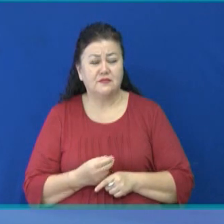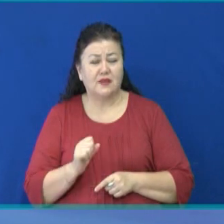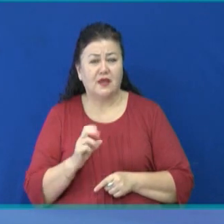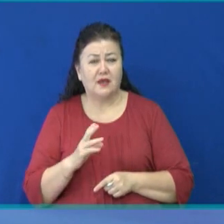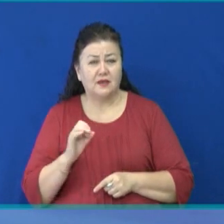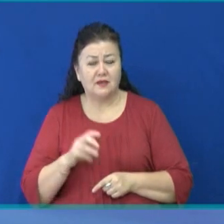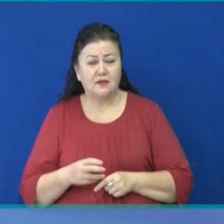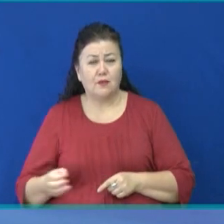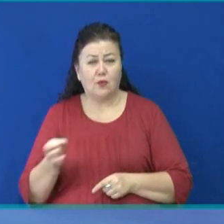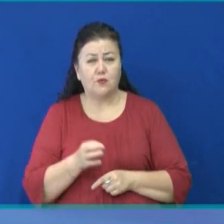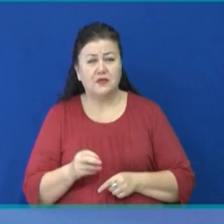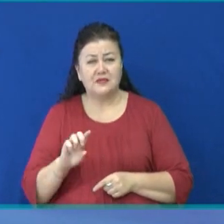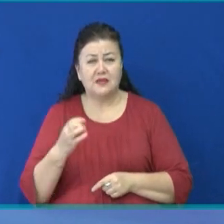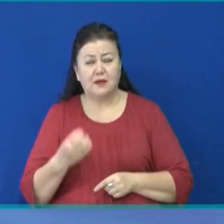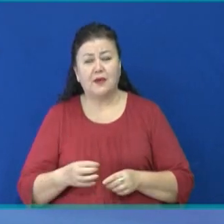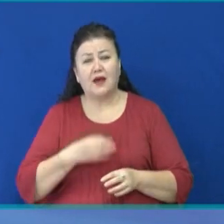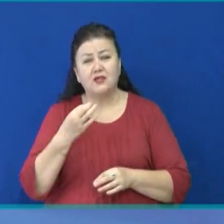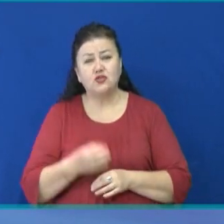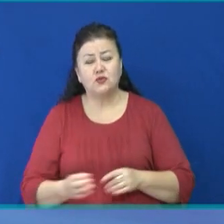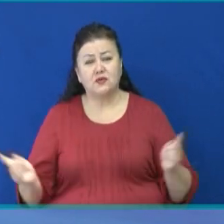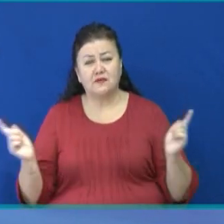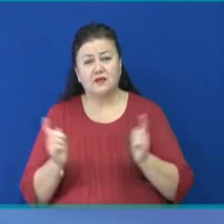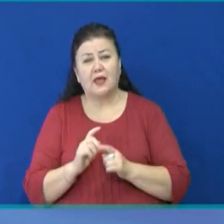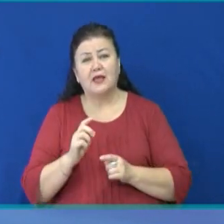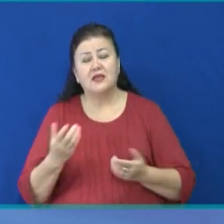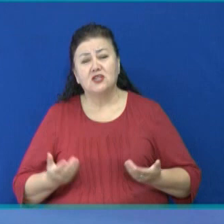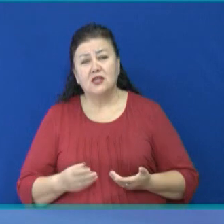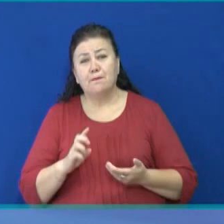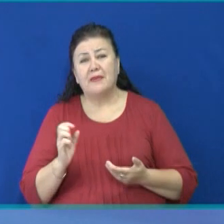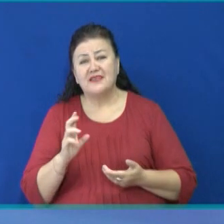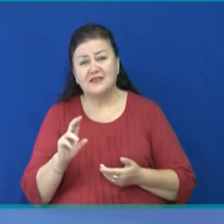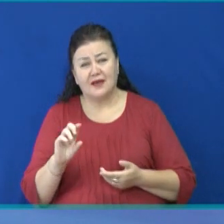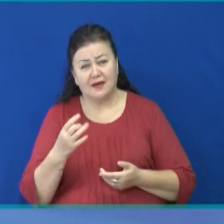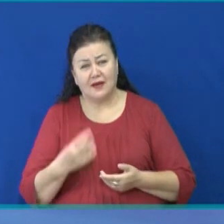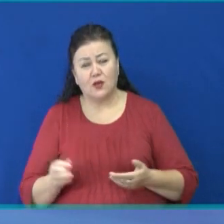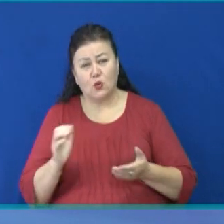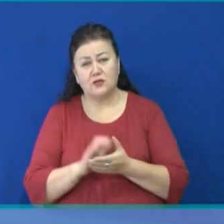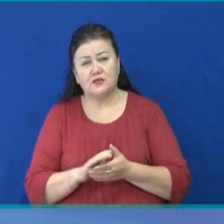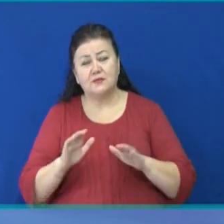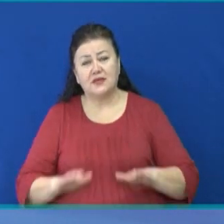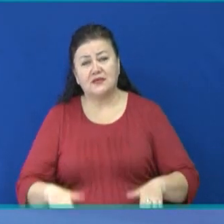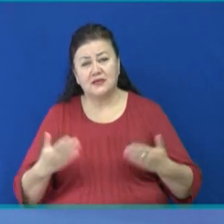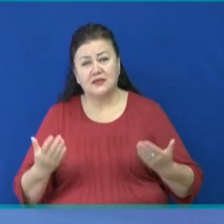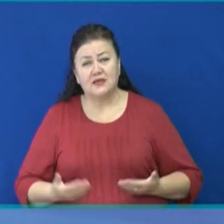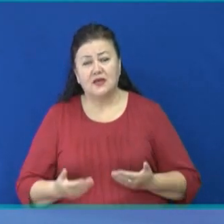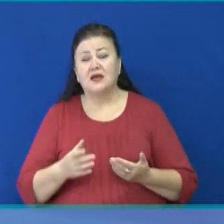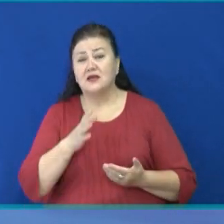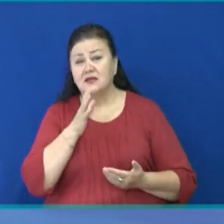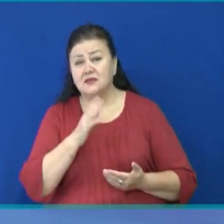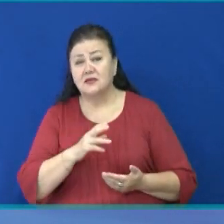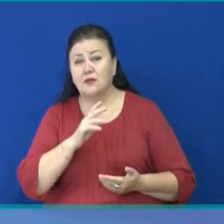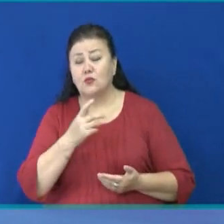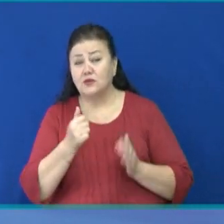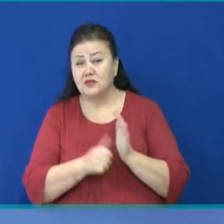Аким области Абай Нурлан Уранхаев провел отчетную встречу с жителями Бесхарагайского района. Он ознакомил местных жителей с ходом